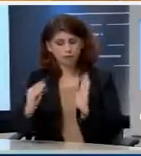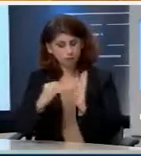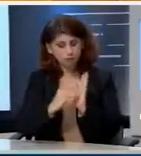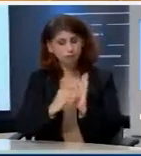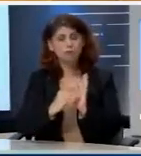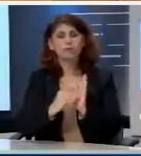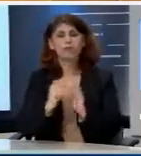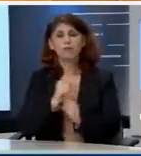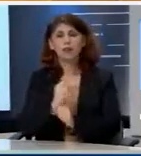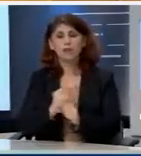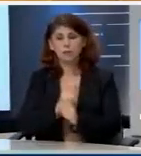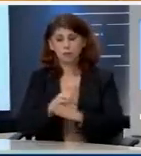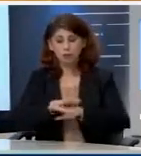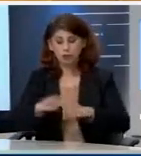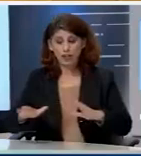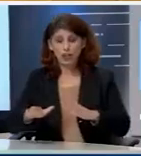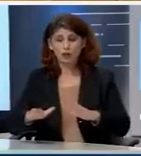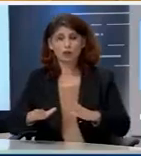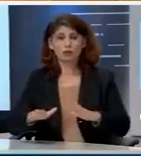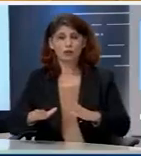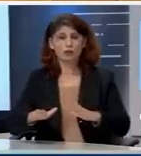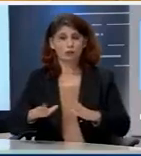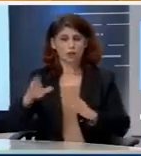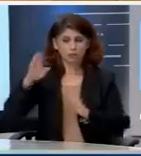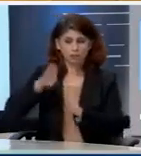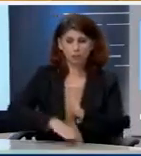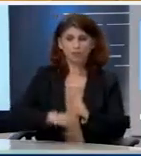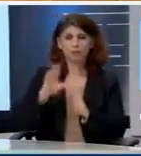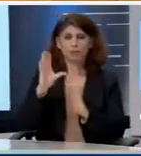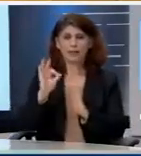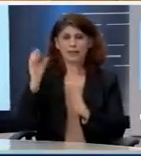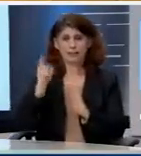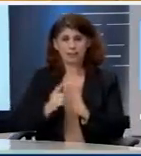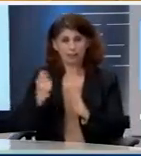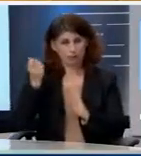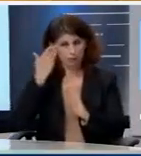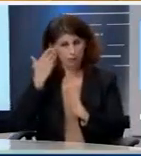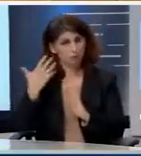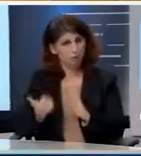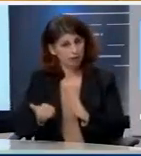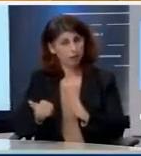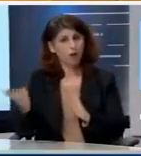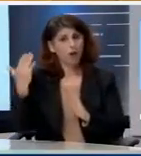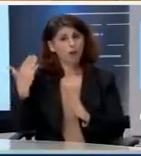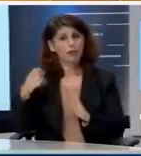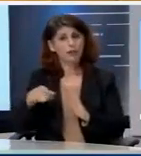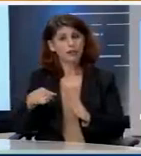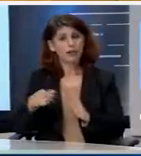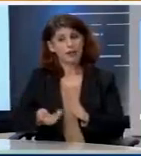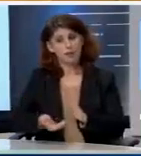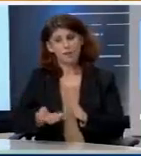ότι τα φάρμακα που λήγει η πατέντα τους πέφτει στο 50% της τιμής που είχαν όταν ήταν υπό